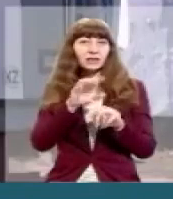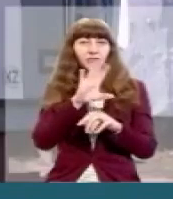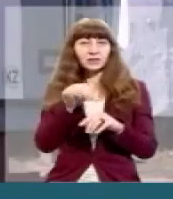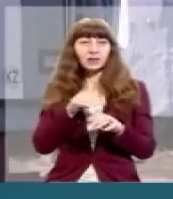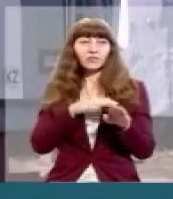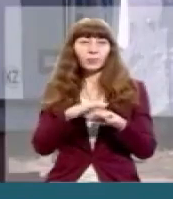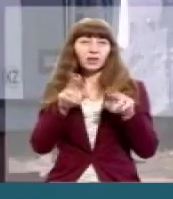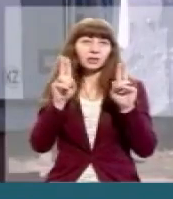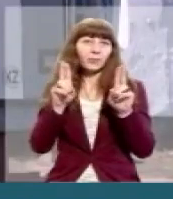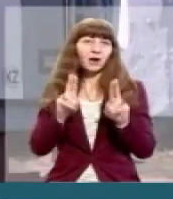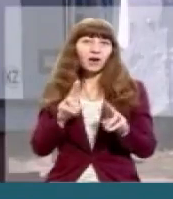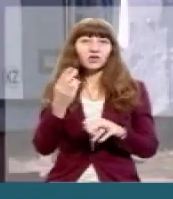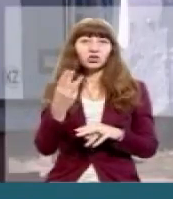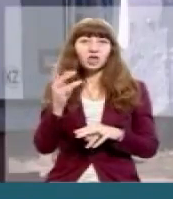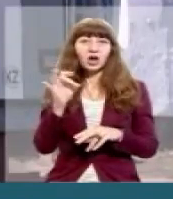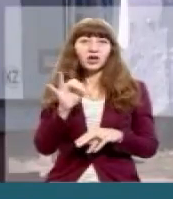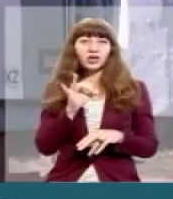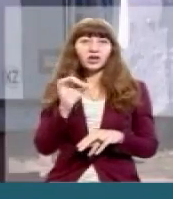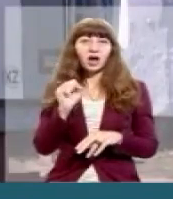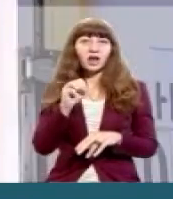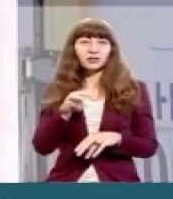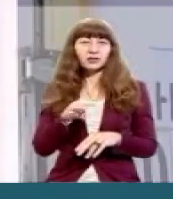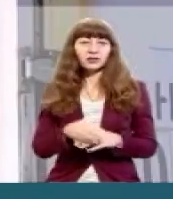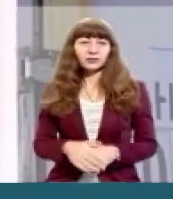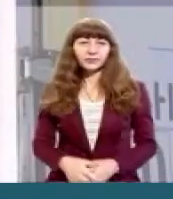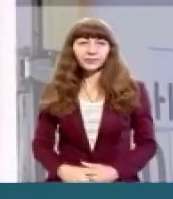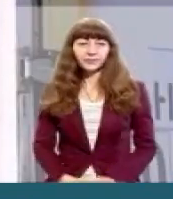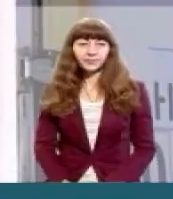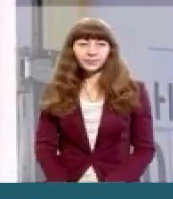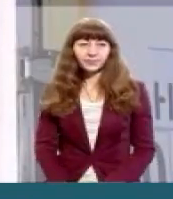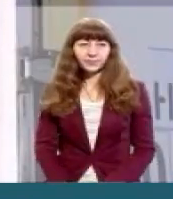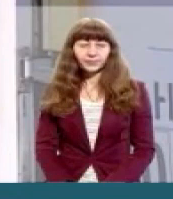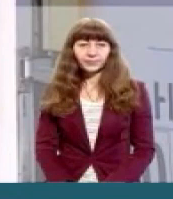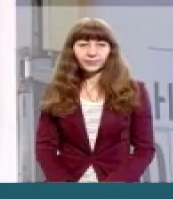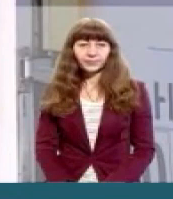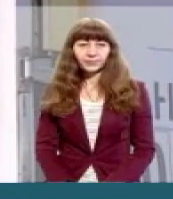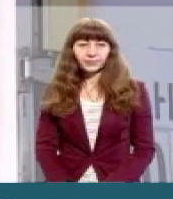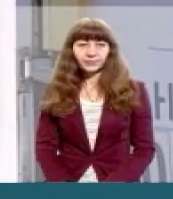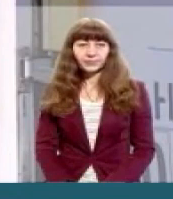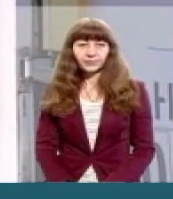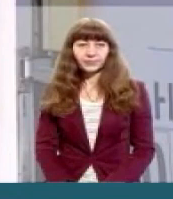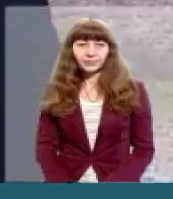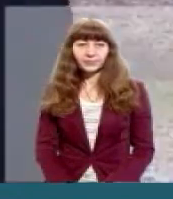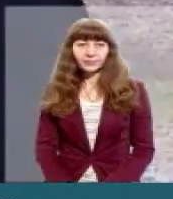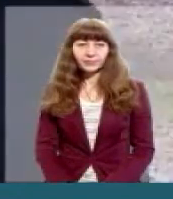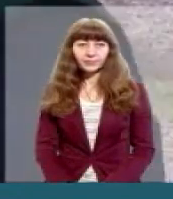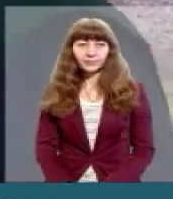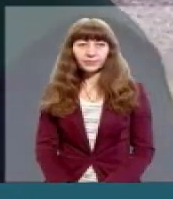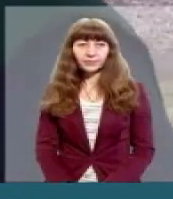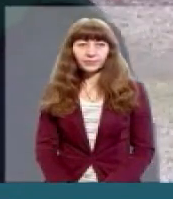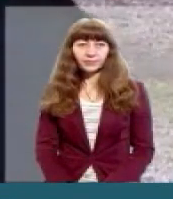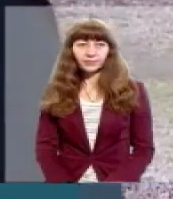сойған малының үштен бір бөлігін қалдыратын болса, арнайы тоңазытқышта сақталып, айттың үшінші күні мұқтаж жандарға үлестірілетін болады. Үш